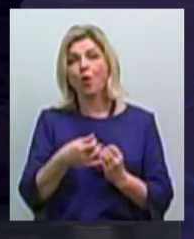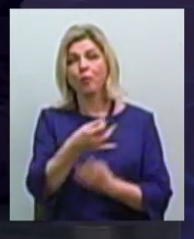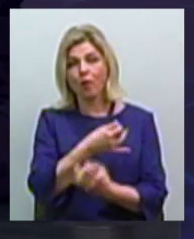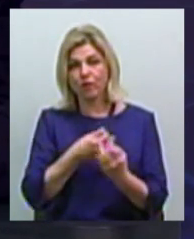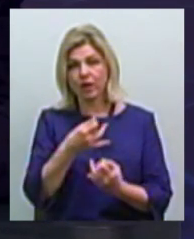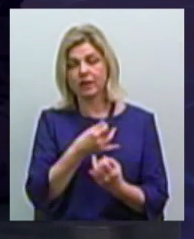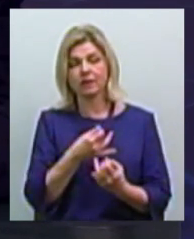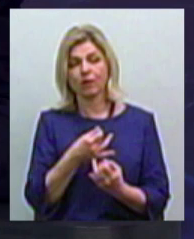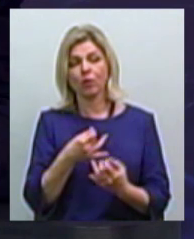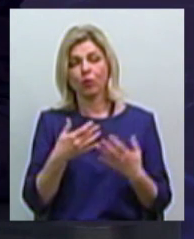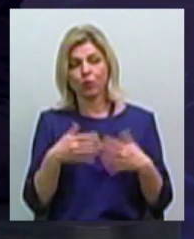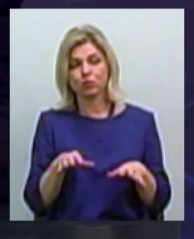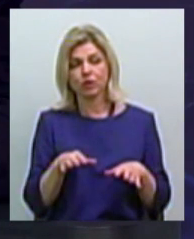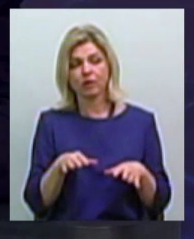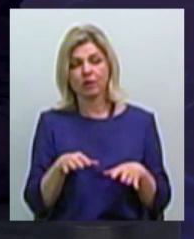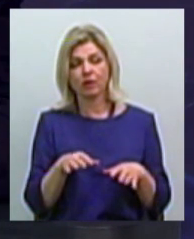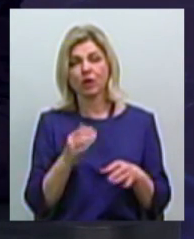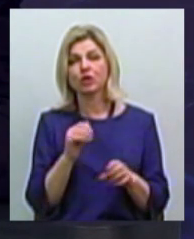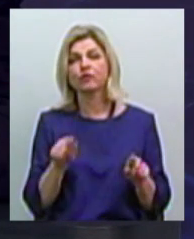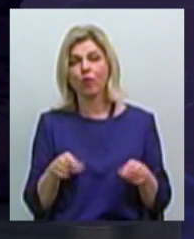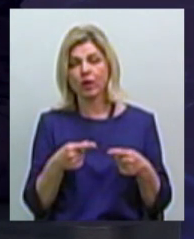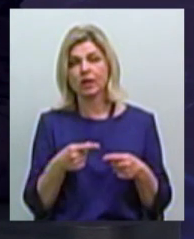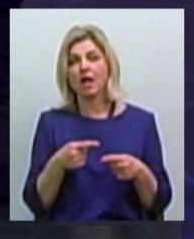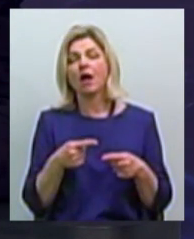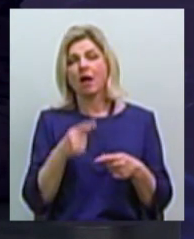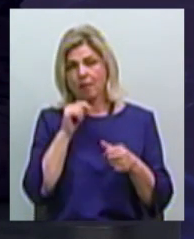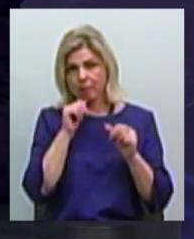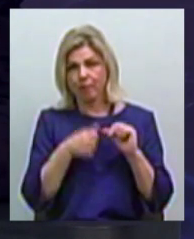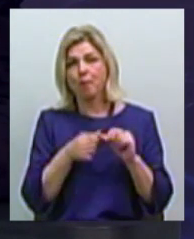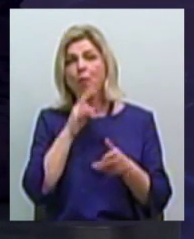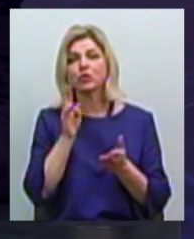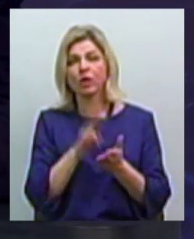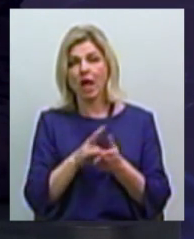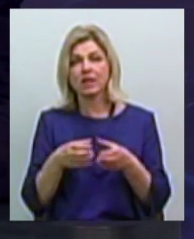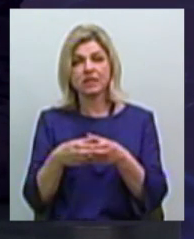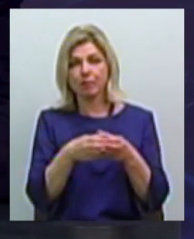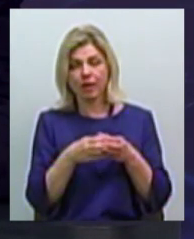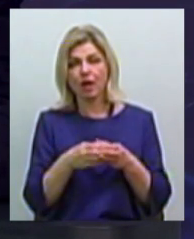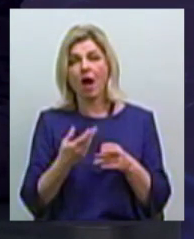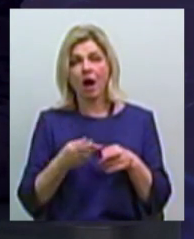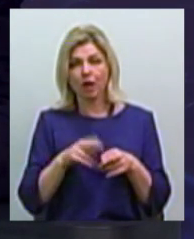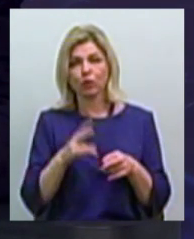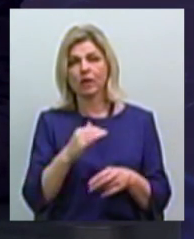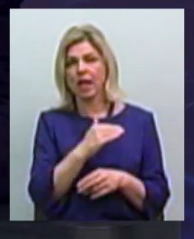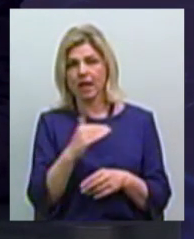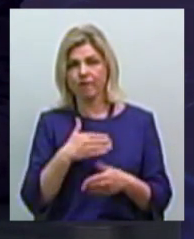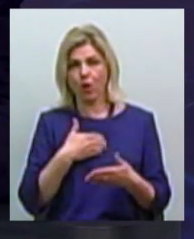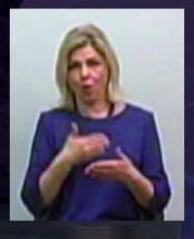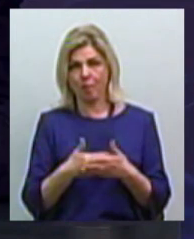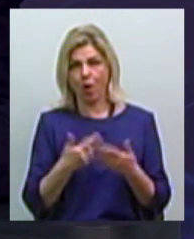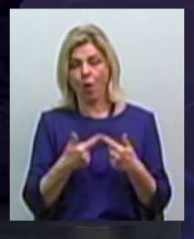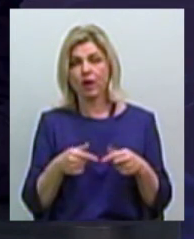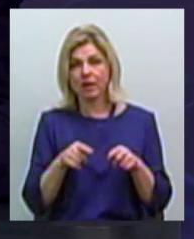обговорюється ідея все-таки вже створення сталої спільноти, як я вже попередньо зазначив, яка б на рівні вже, можливо, громадської